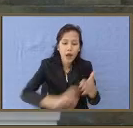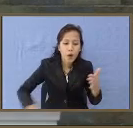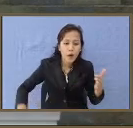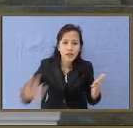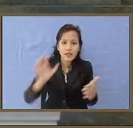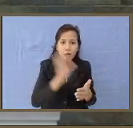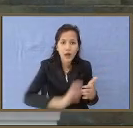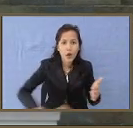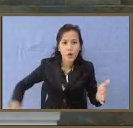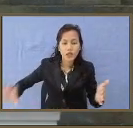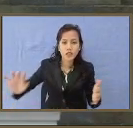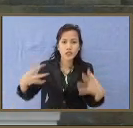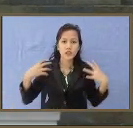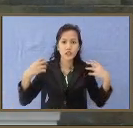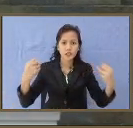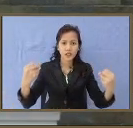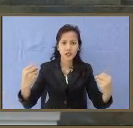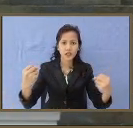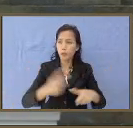kapakipakinabang.